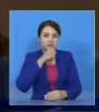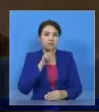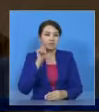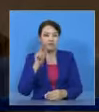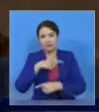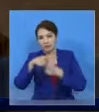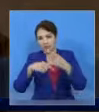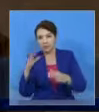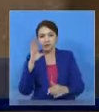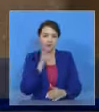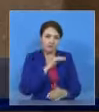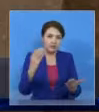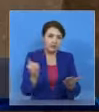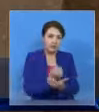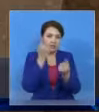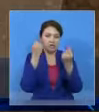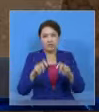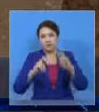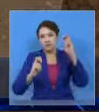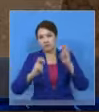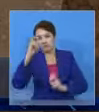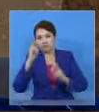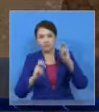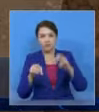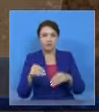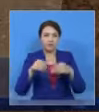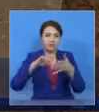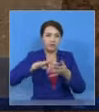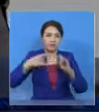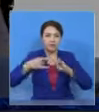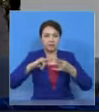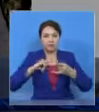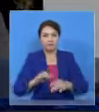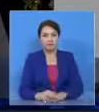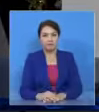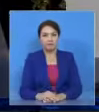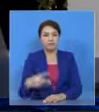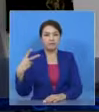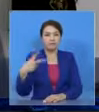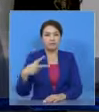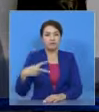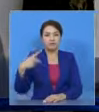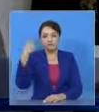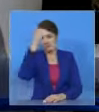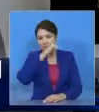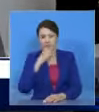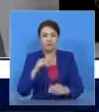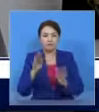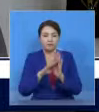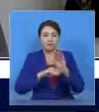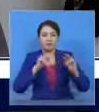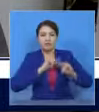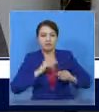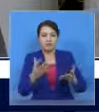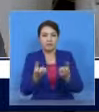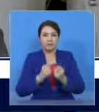предприниматель успел открыть цех по производству полистиролбетона 2021 году по программе mbe а я получил